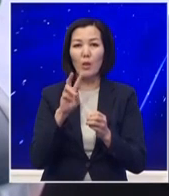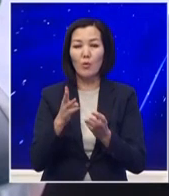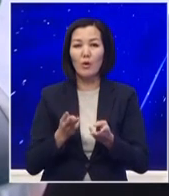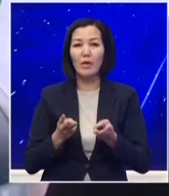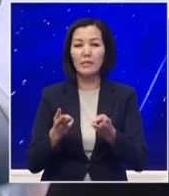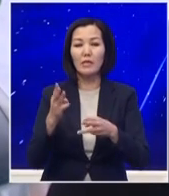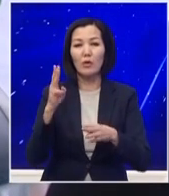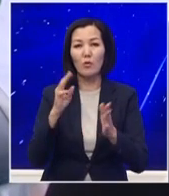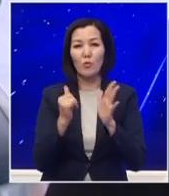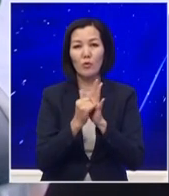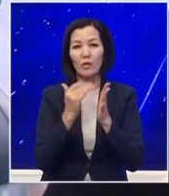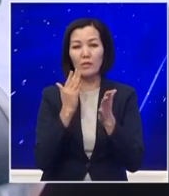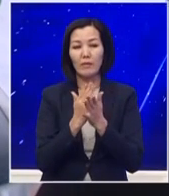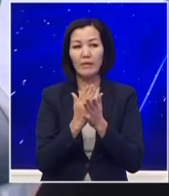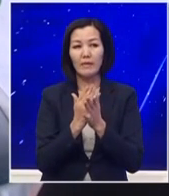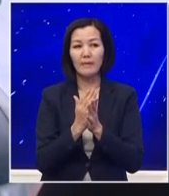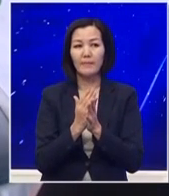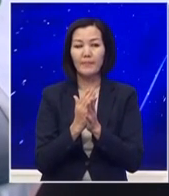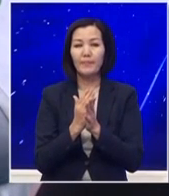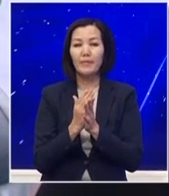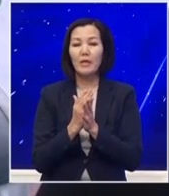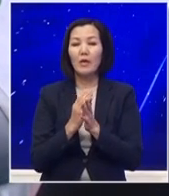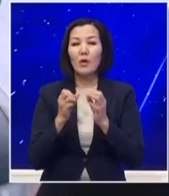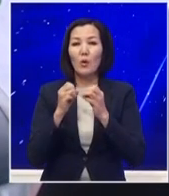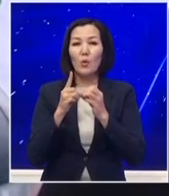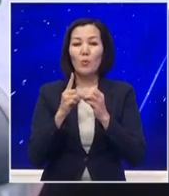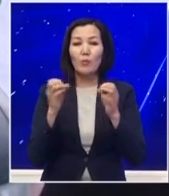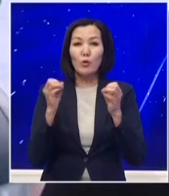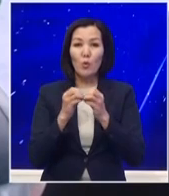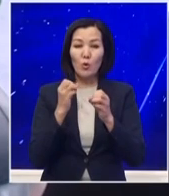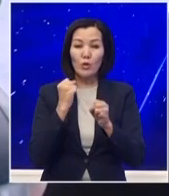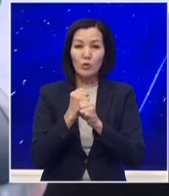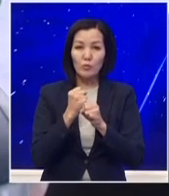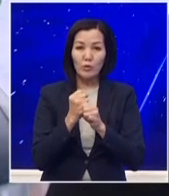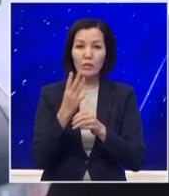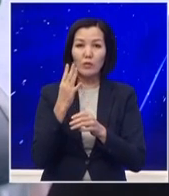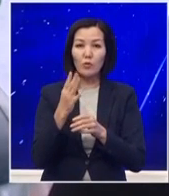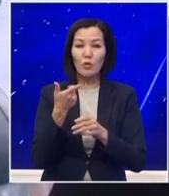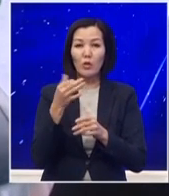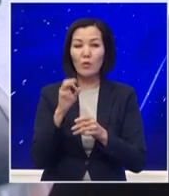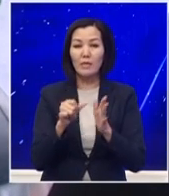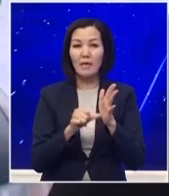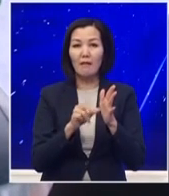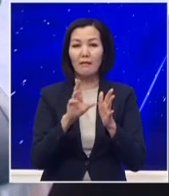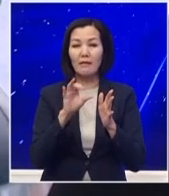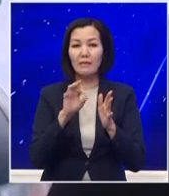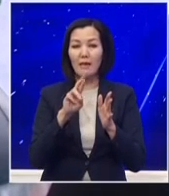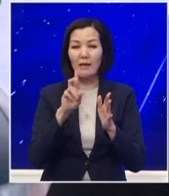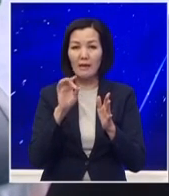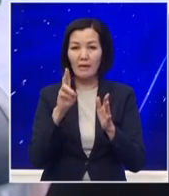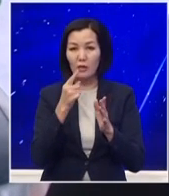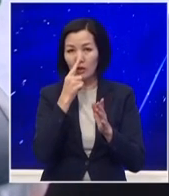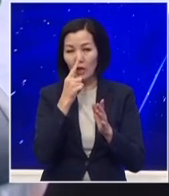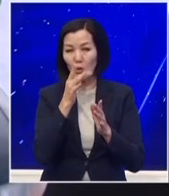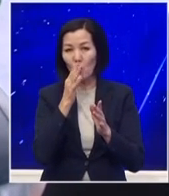орнатып отыр. Қазіргі уақытта 11-дің 10-ы істеп тұр, 4-еуі газбен, 6-ауы соляркамен. Осы жақын